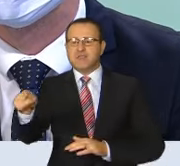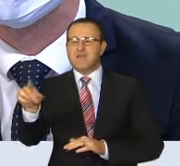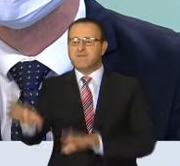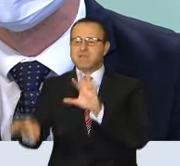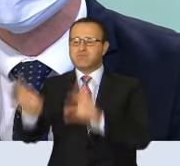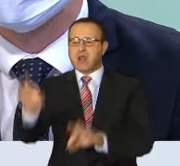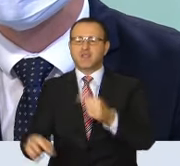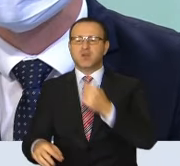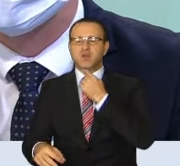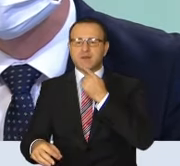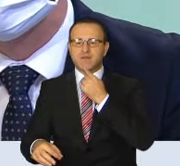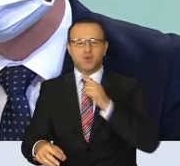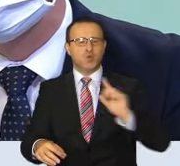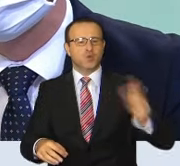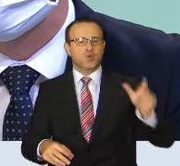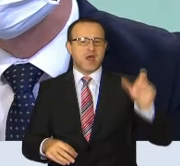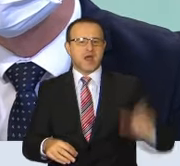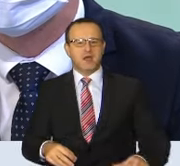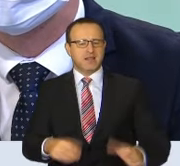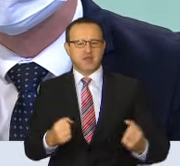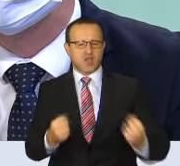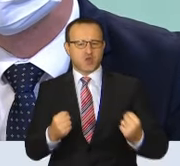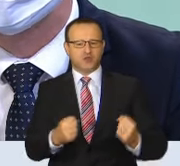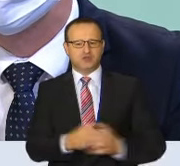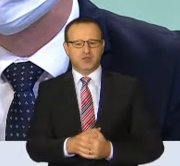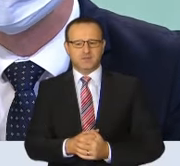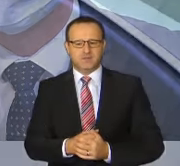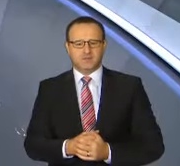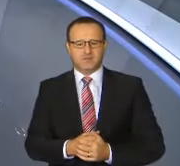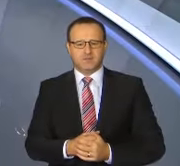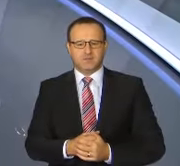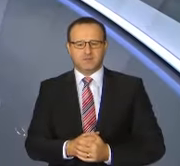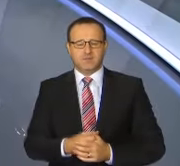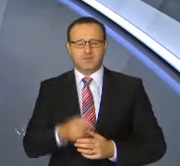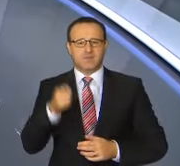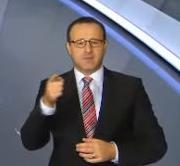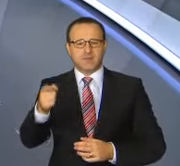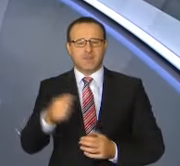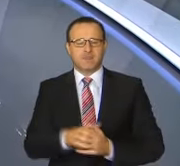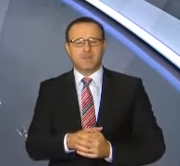to rozprávajú, to absolútne nedodržiavajú. Pán Kotleba, tento týždeň na súde v pondelok ste mali rúško. Prečo ste ho mali na súde?